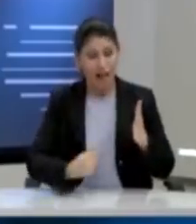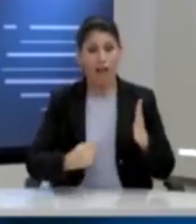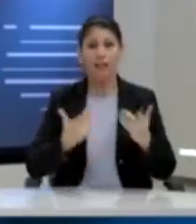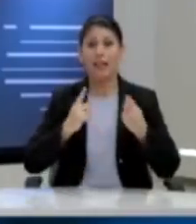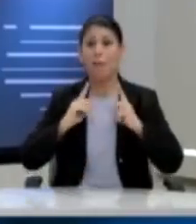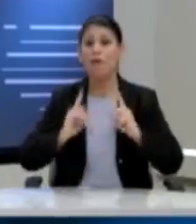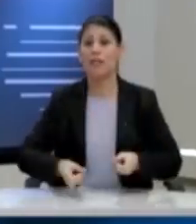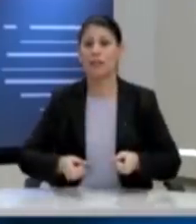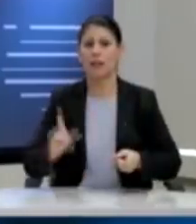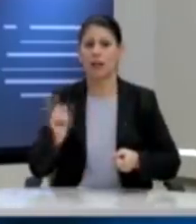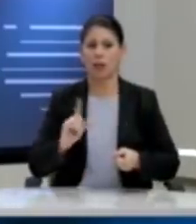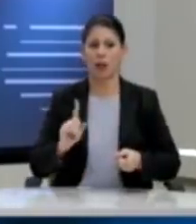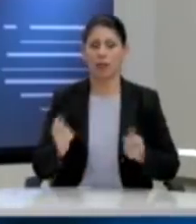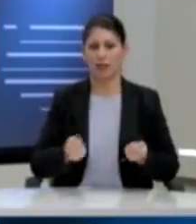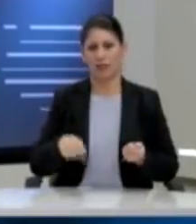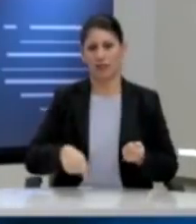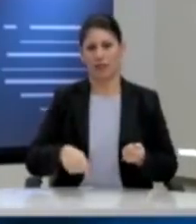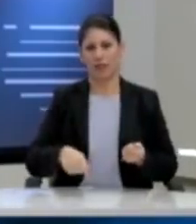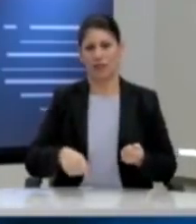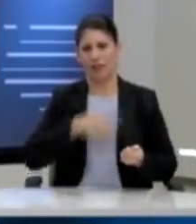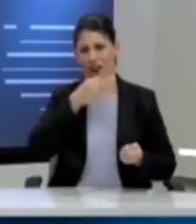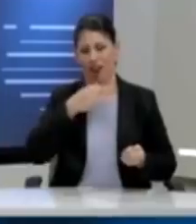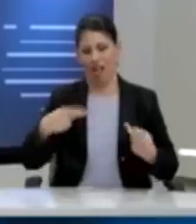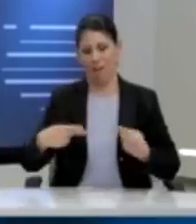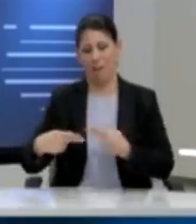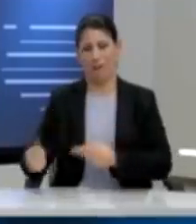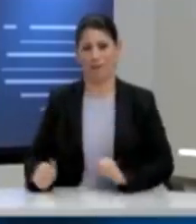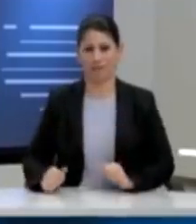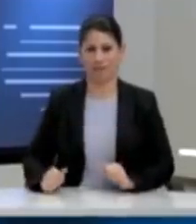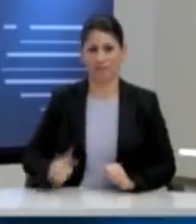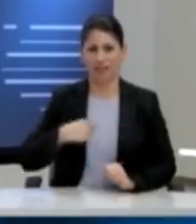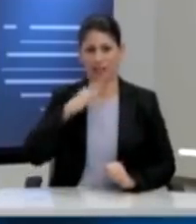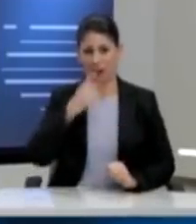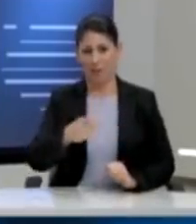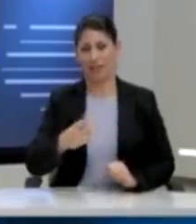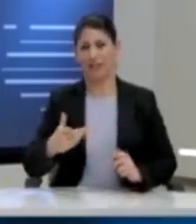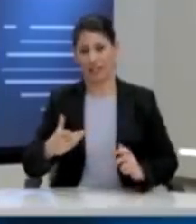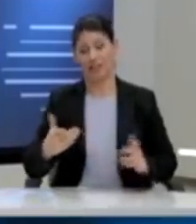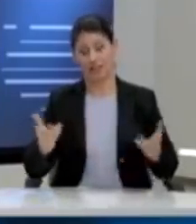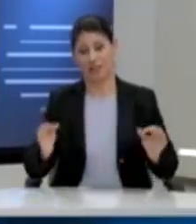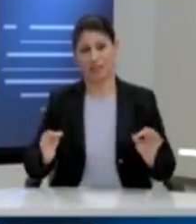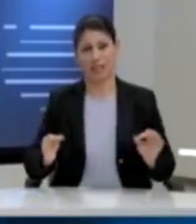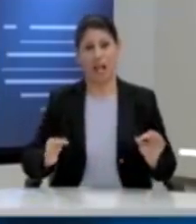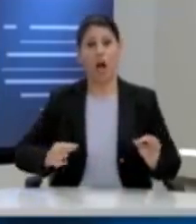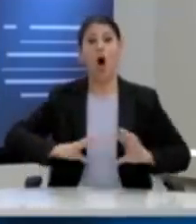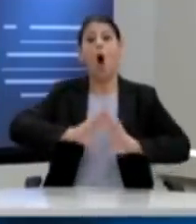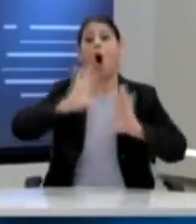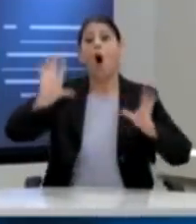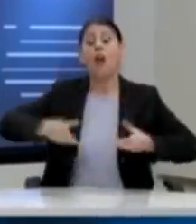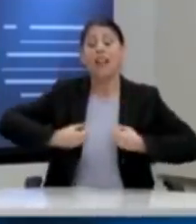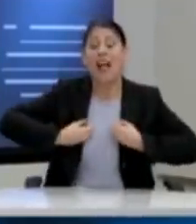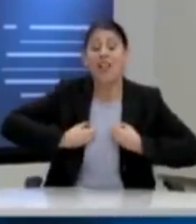τι αποφασίζετε και όχι να μας κάνετε τώρα λογοκοπίες. Για να μην απαντήσω και πολύ περισσότερο. Τα δίνετε